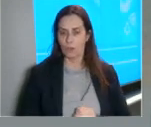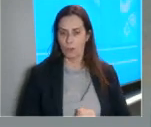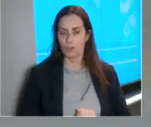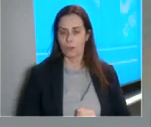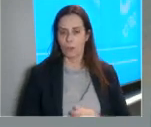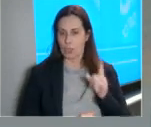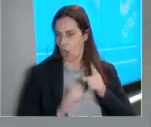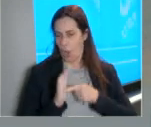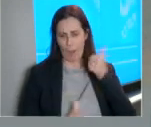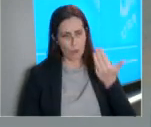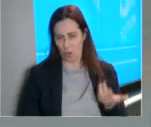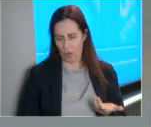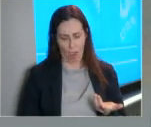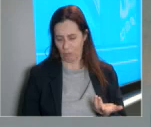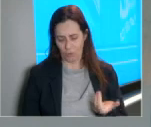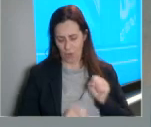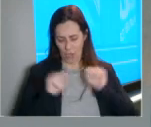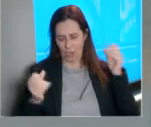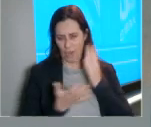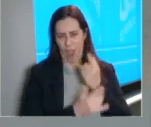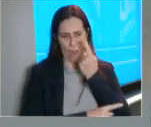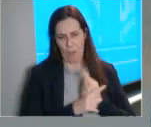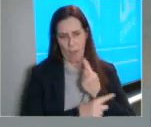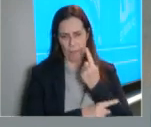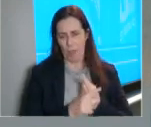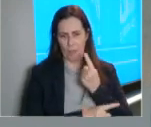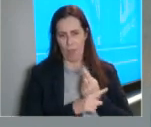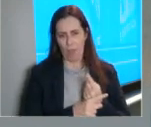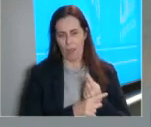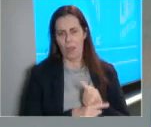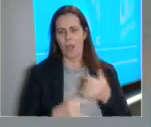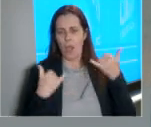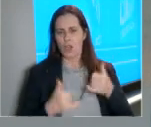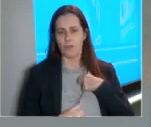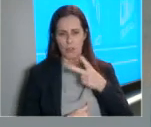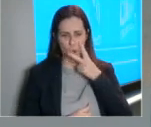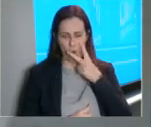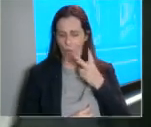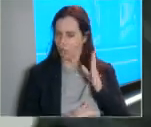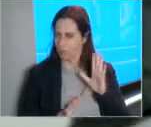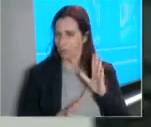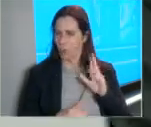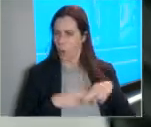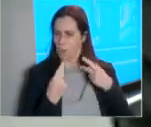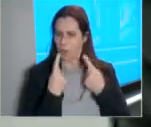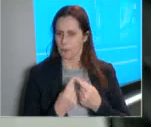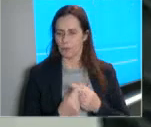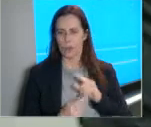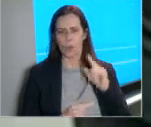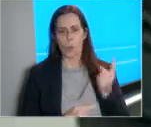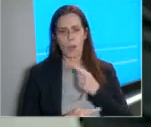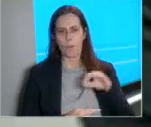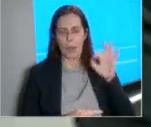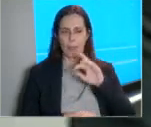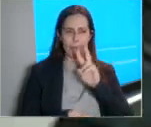זה לא פעם ראשונה שאשקלון נמצאת תחת מוקד האש. עכשיו העיר מתוששת. עוד פעם, כולם